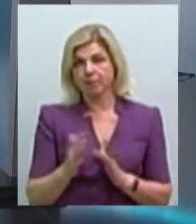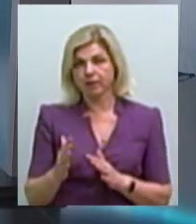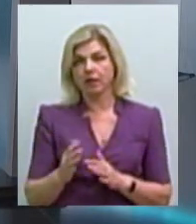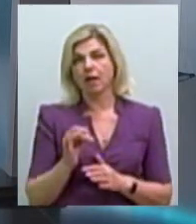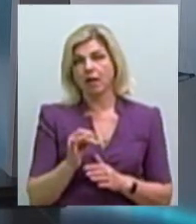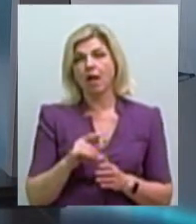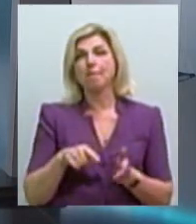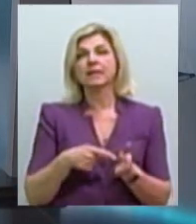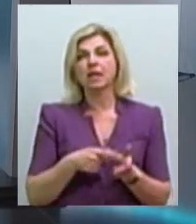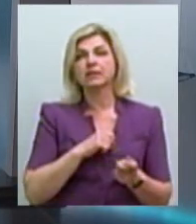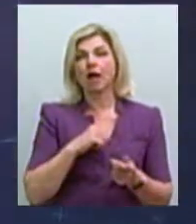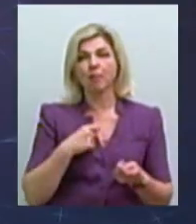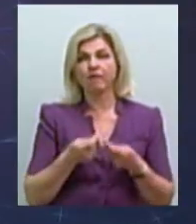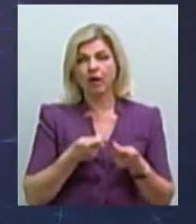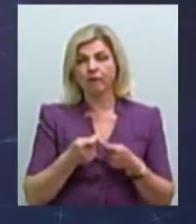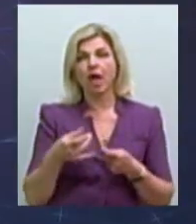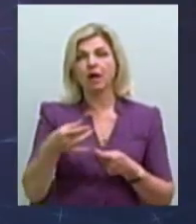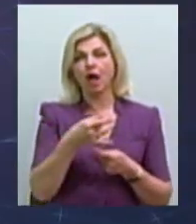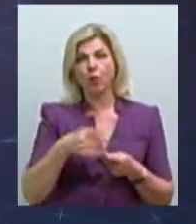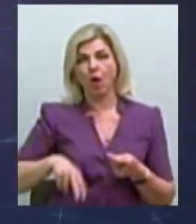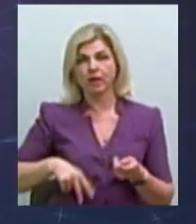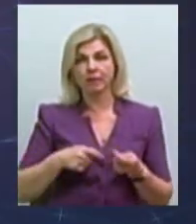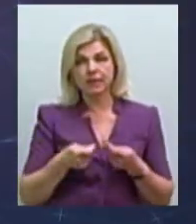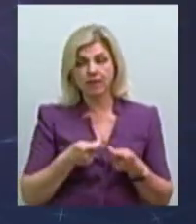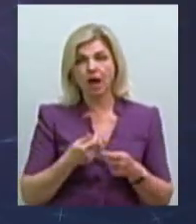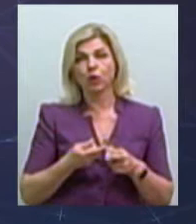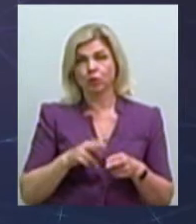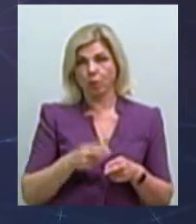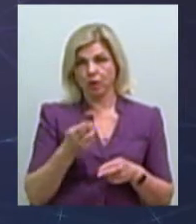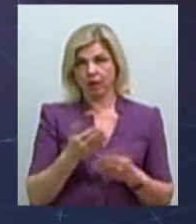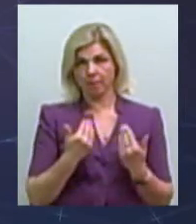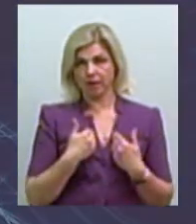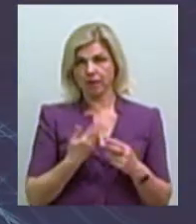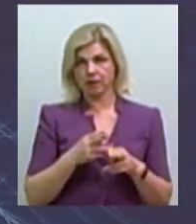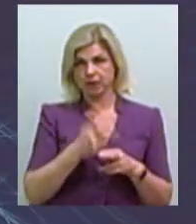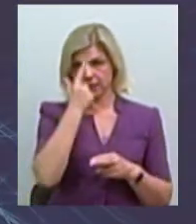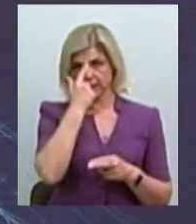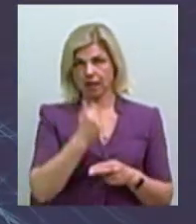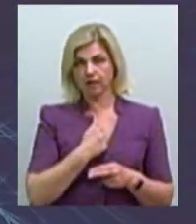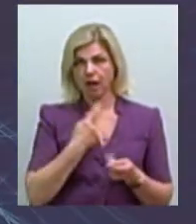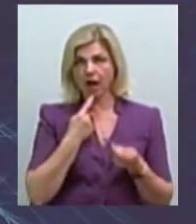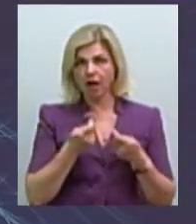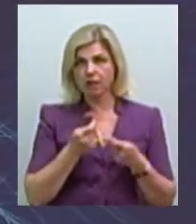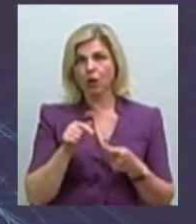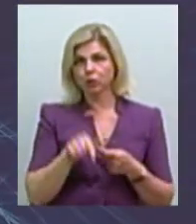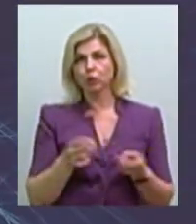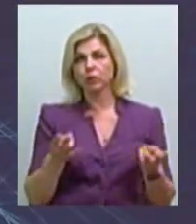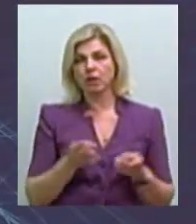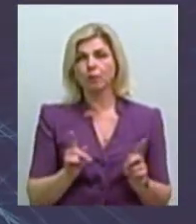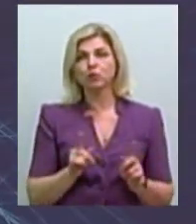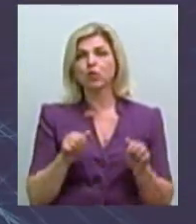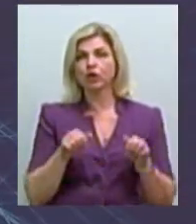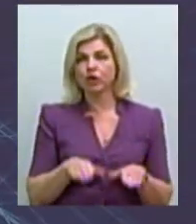місцеве самоврядування, і райдержадміністрації. Тому для мене це якби сигнал про те, що тут треба щось вирішувати,